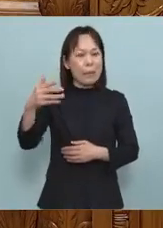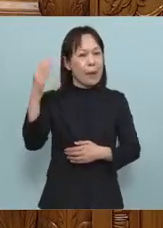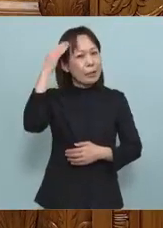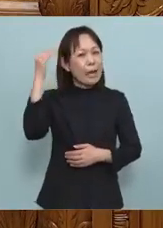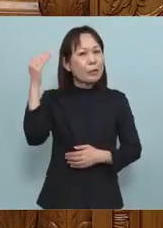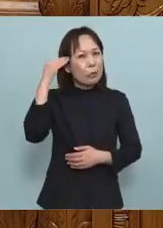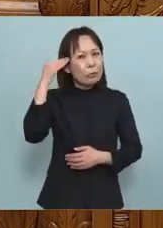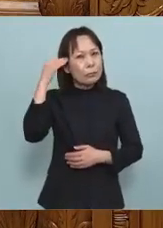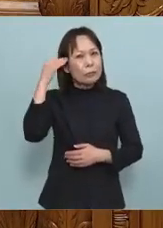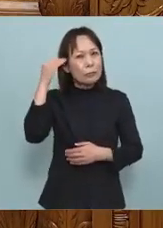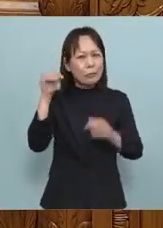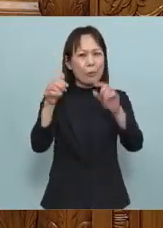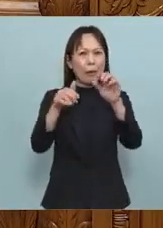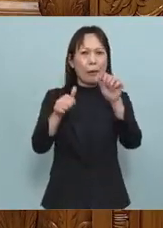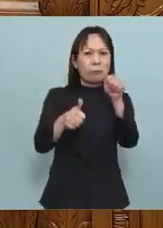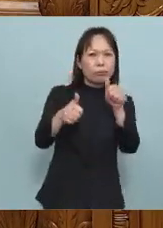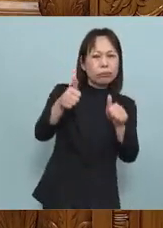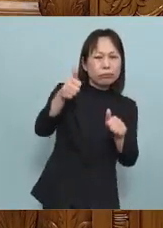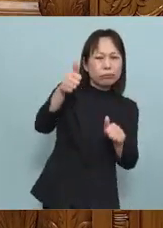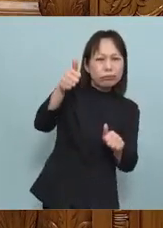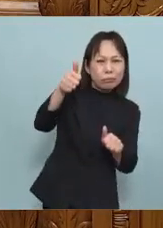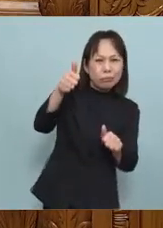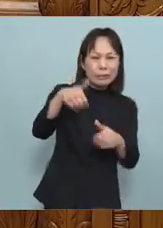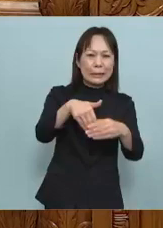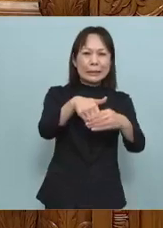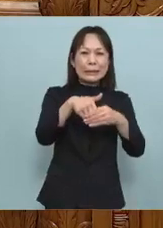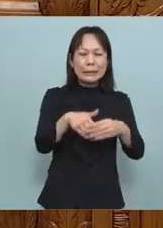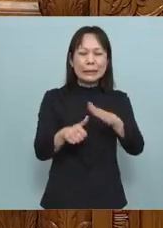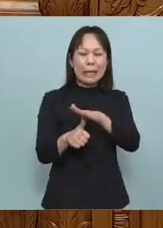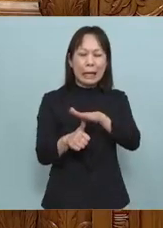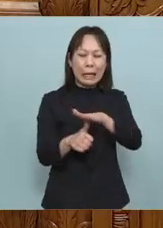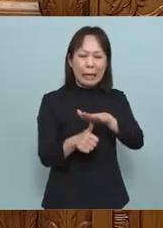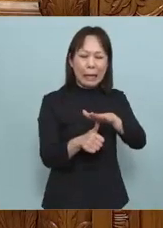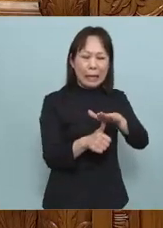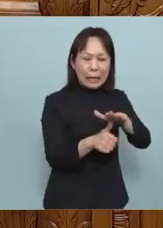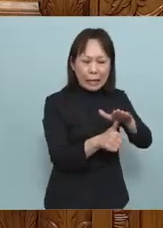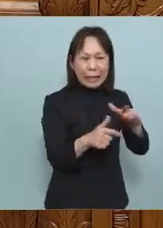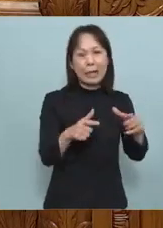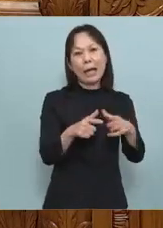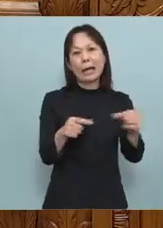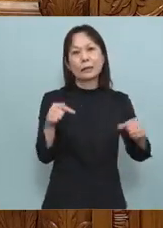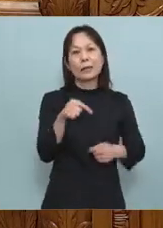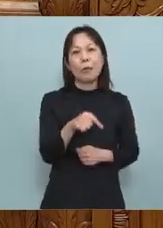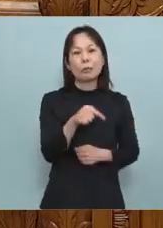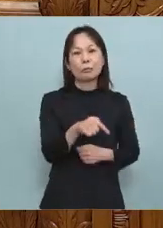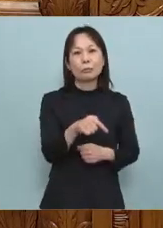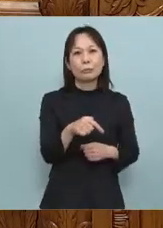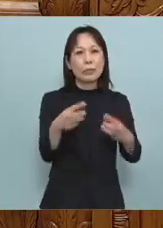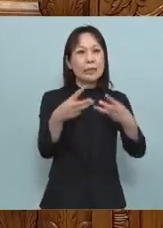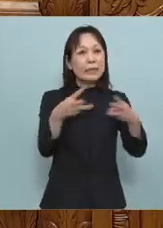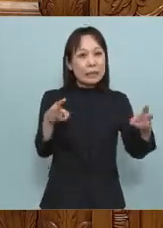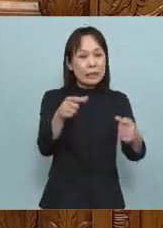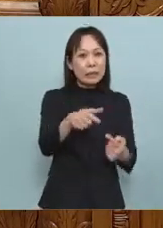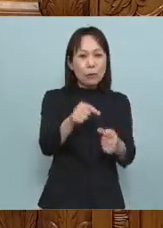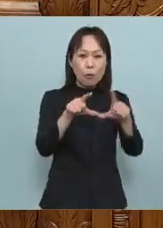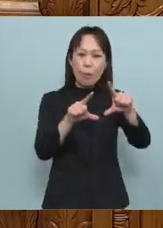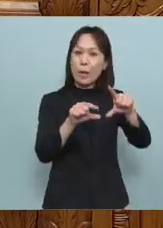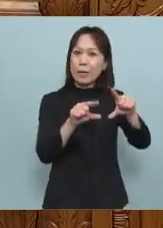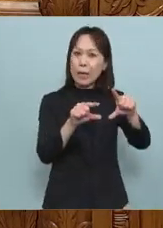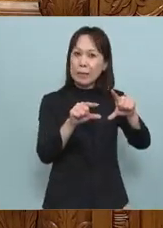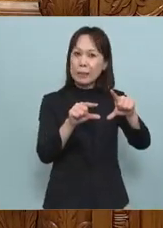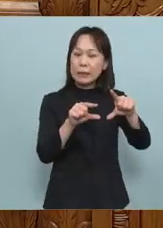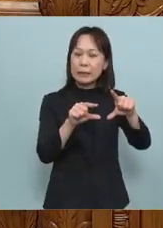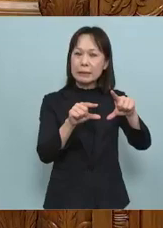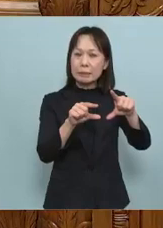にも抜かれ、異常なまでに賃金が上がらない国が日本です。非正規雇用の割合が国際比較で高